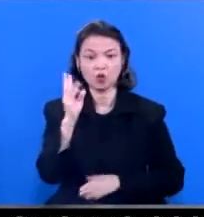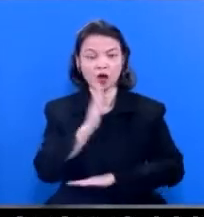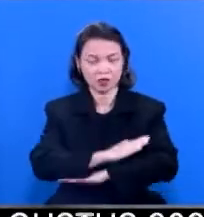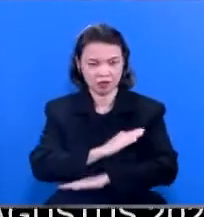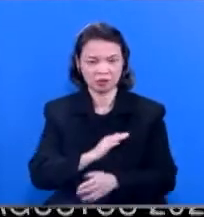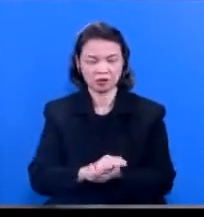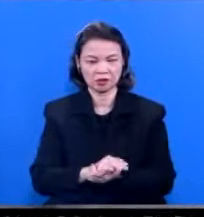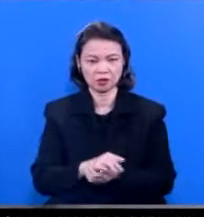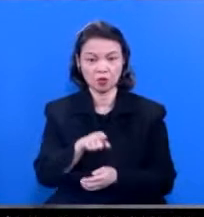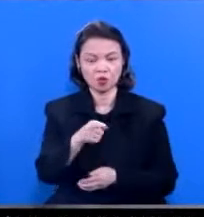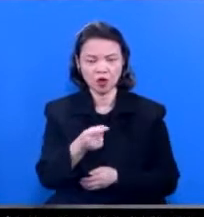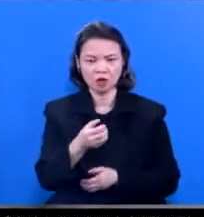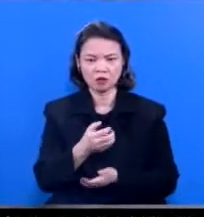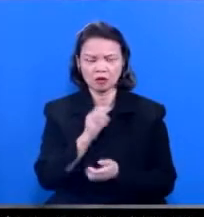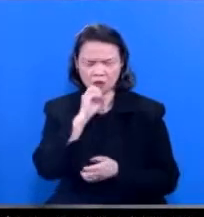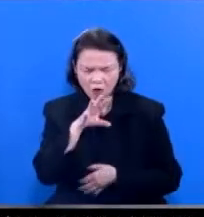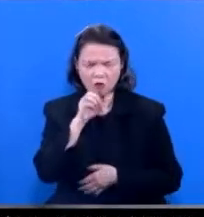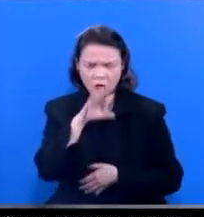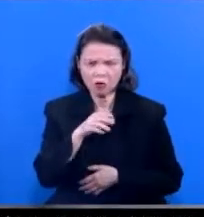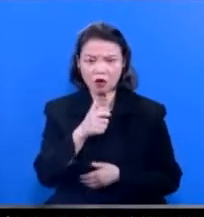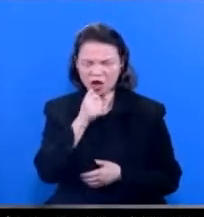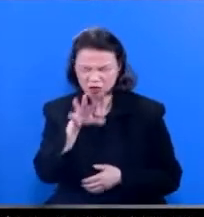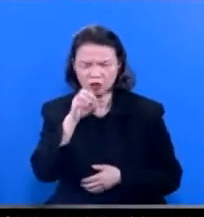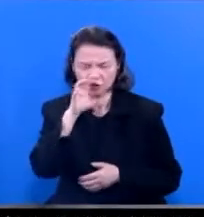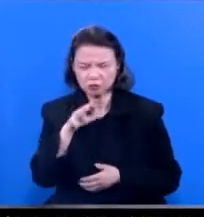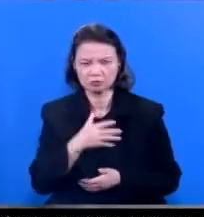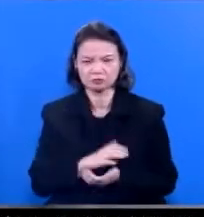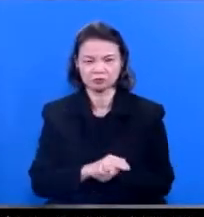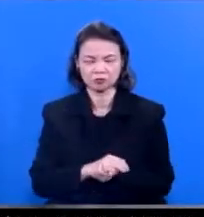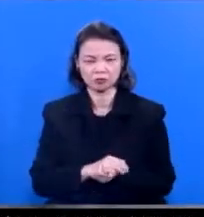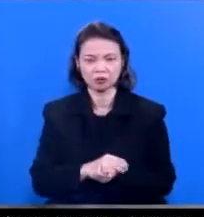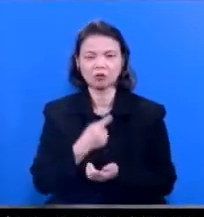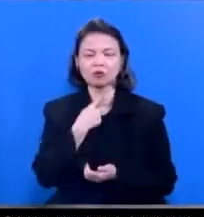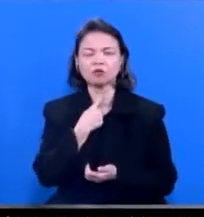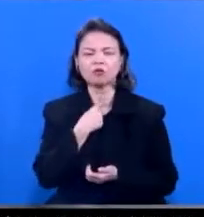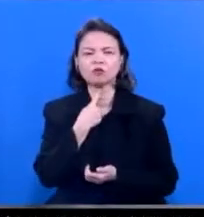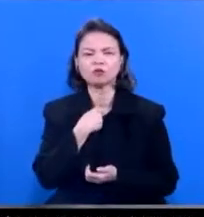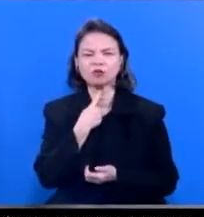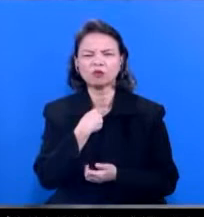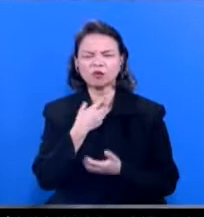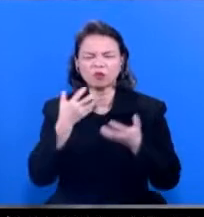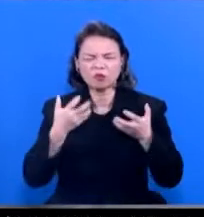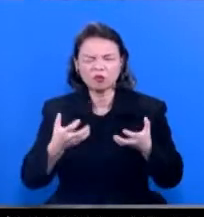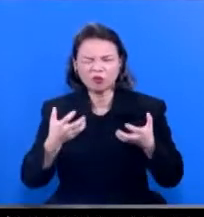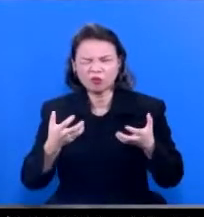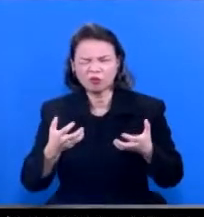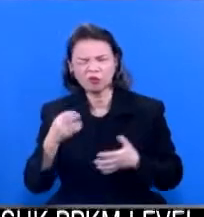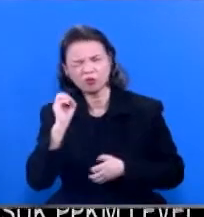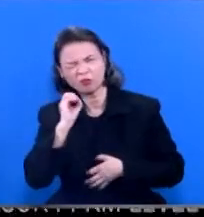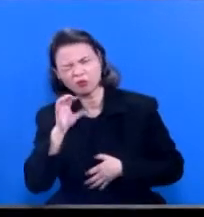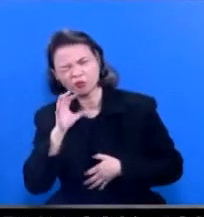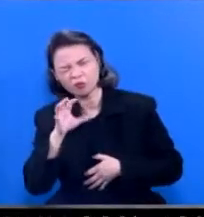dia mulai batuk-batuk dan bersin yang berkepanjangan. Jadi kayak pendengaran tenggorokannya itu agak berat. Nah, kemudian